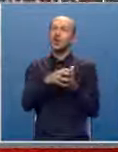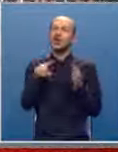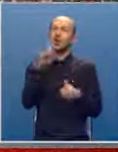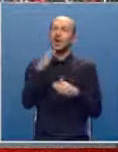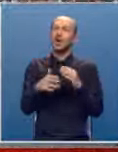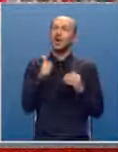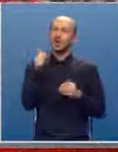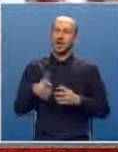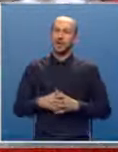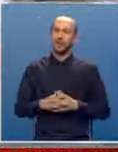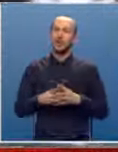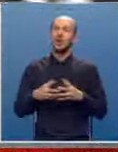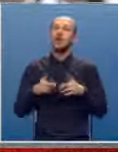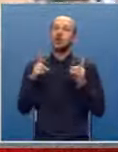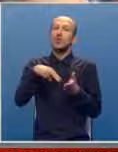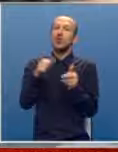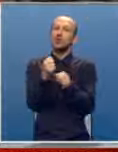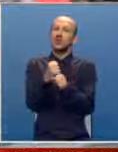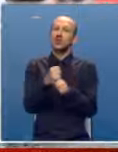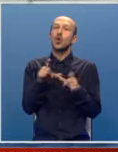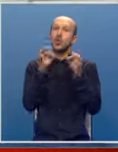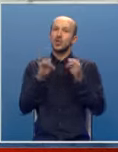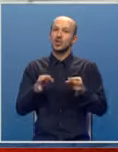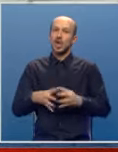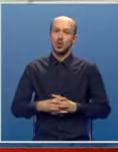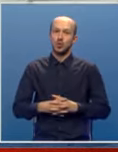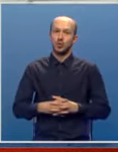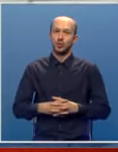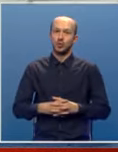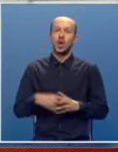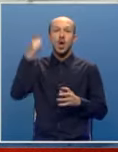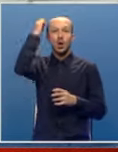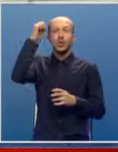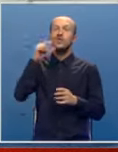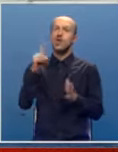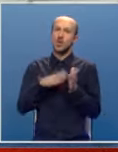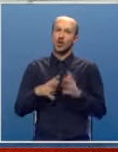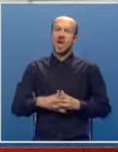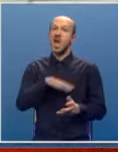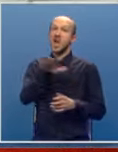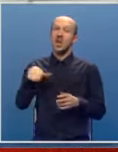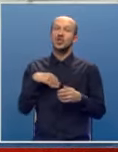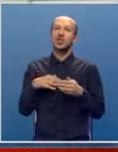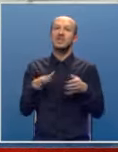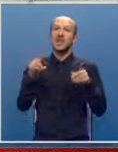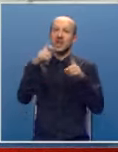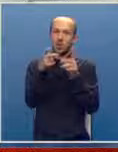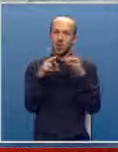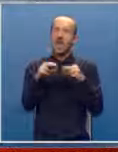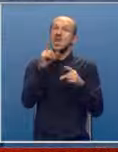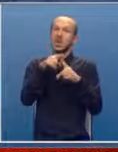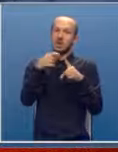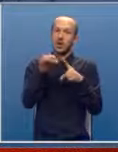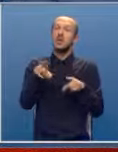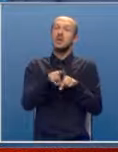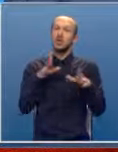kraja godine. Ako stojimo čvrsto u ubeđenju da je Kosovo i Metohija naša sveta ikona i tako se